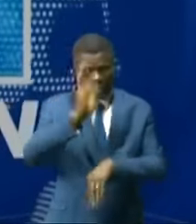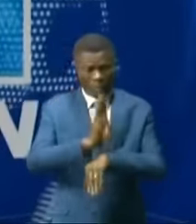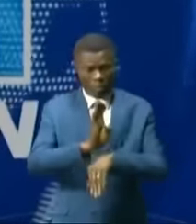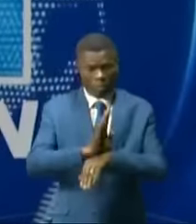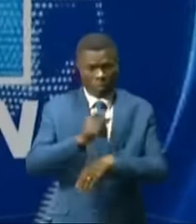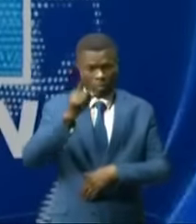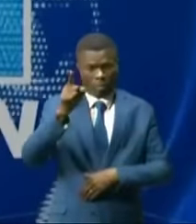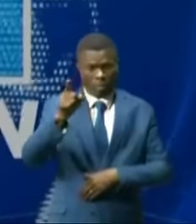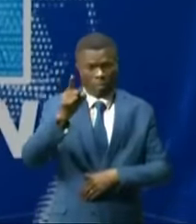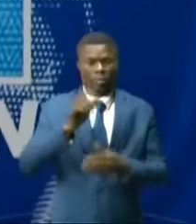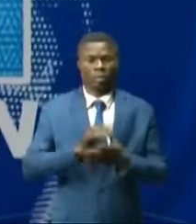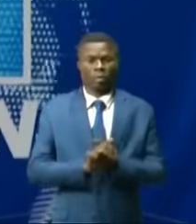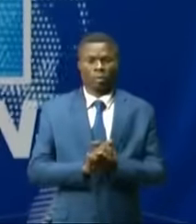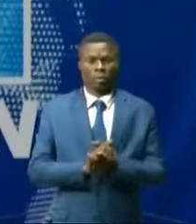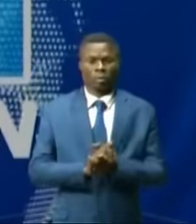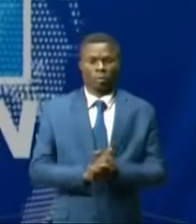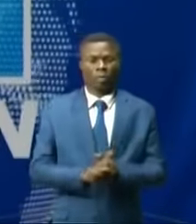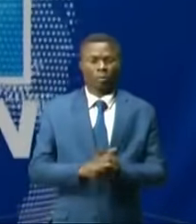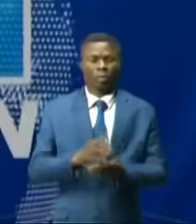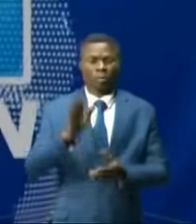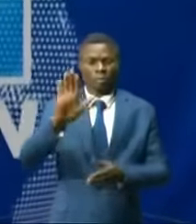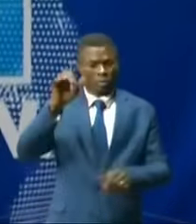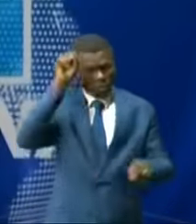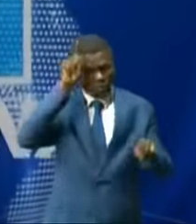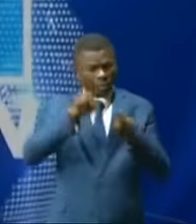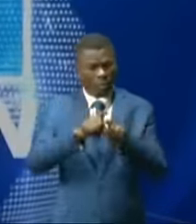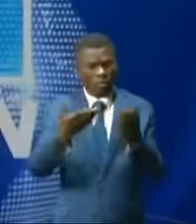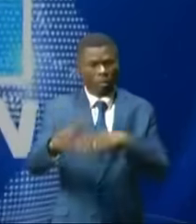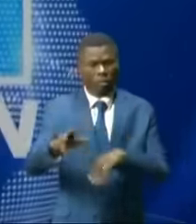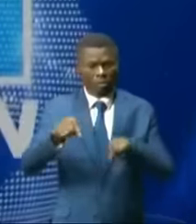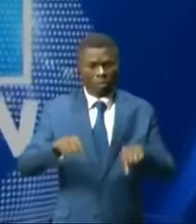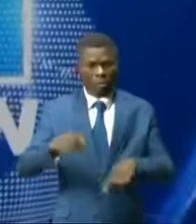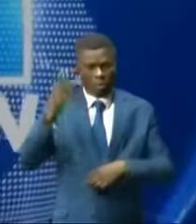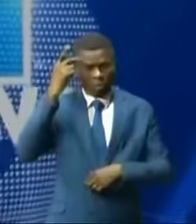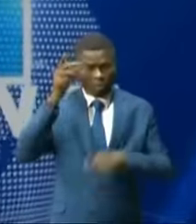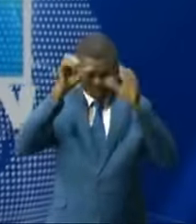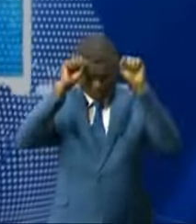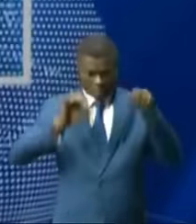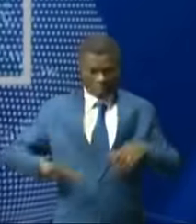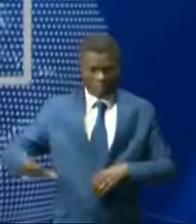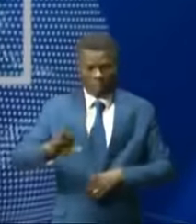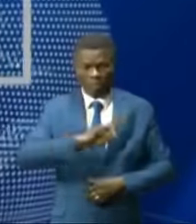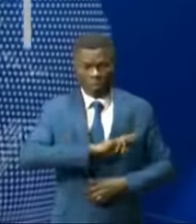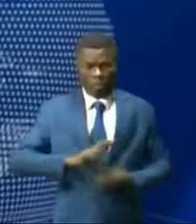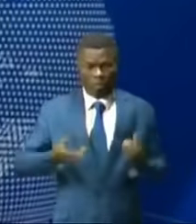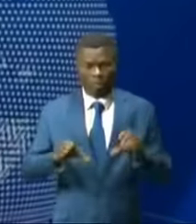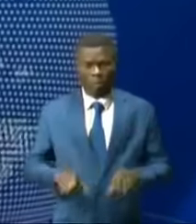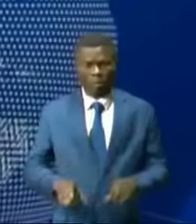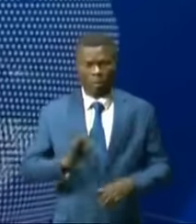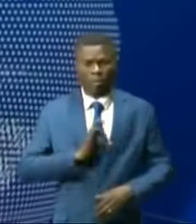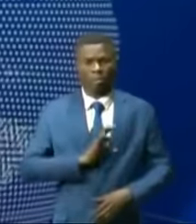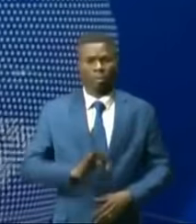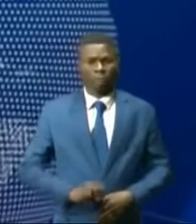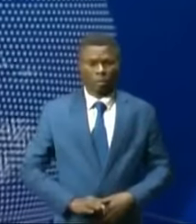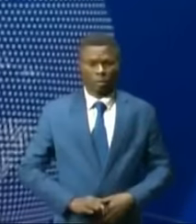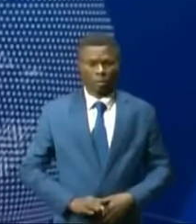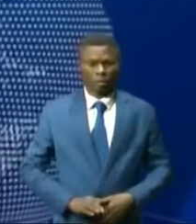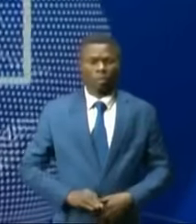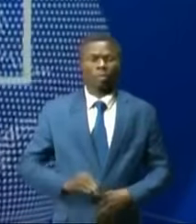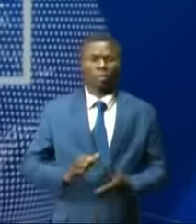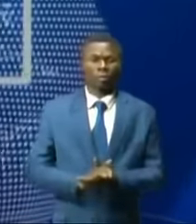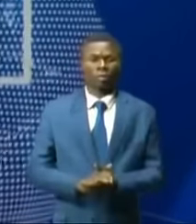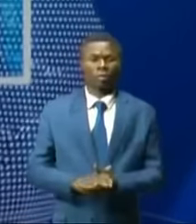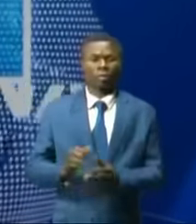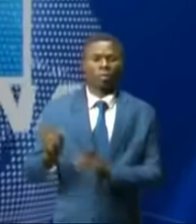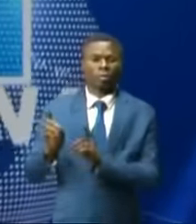dame du Congo-Brazzaville. Elle a perdu son frère à Kinshasa. Le président de la République démocratique du Congo a fait le déplacement